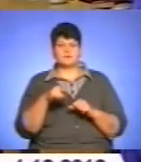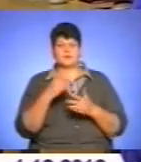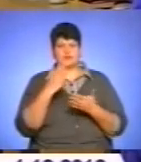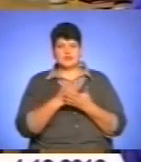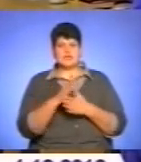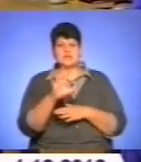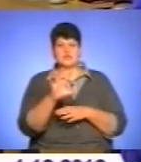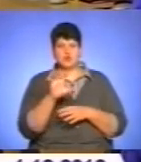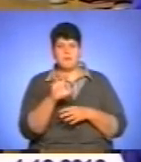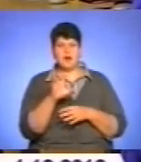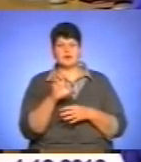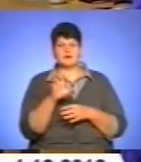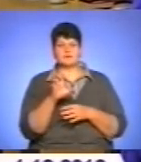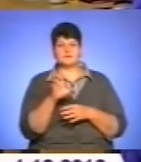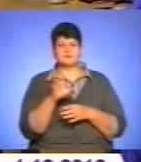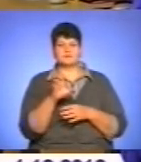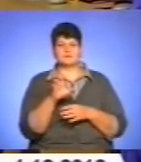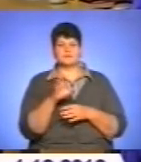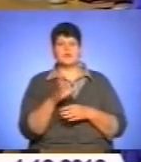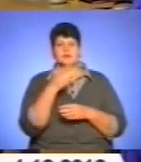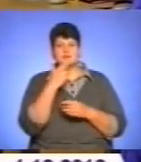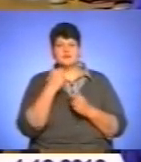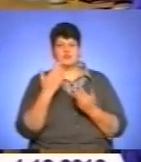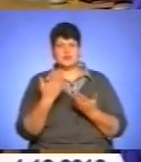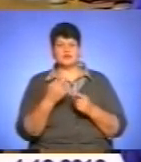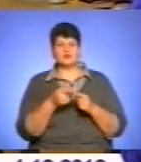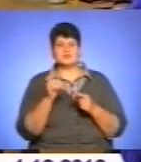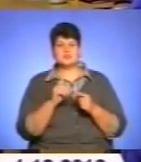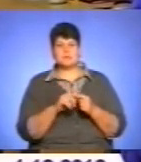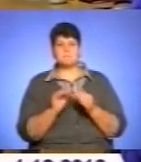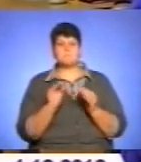собака на помешканні. І, звичайно, це постановка